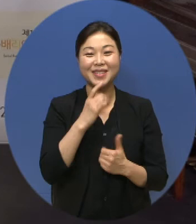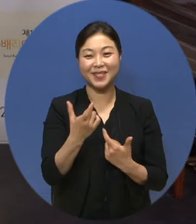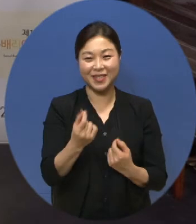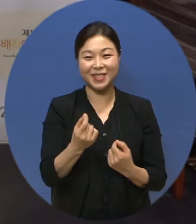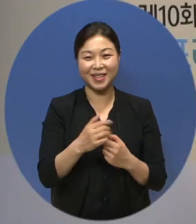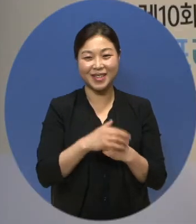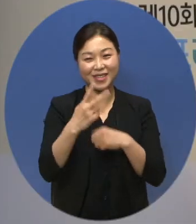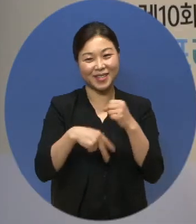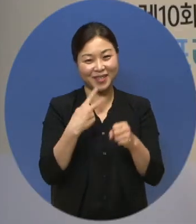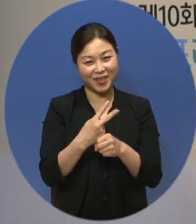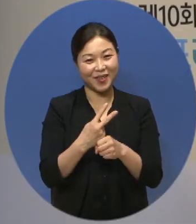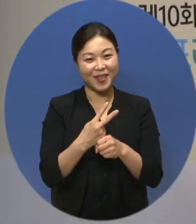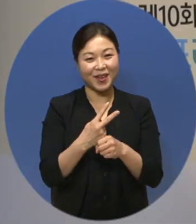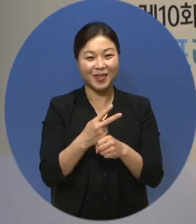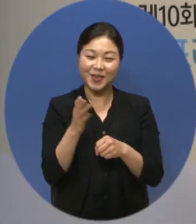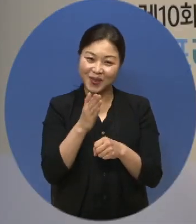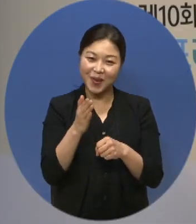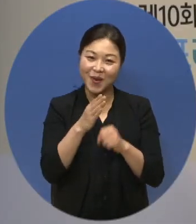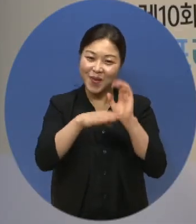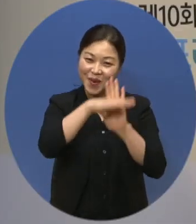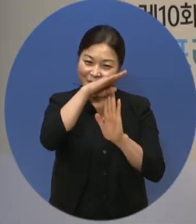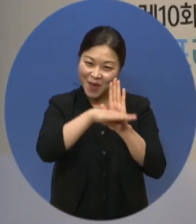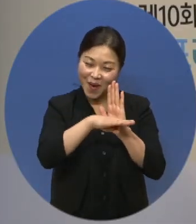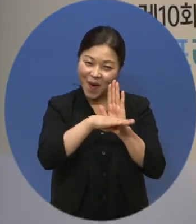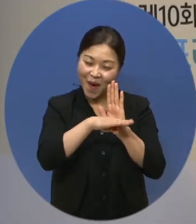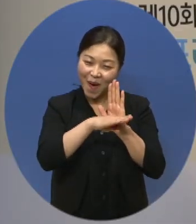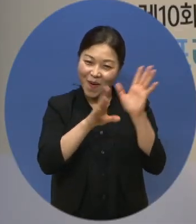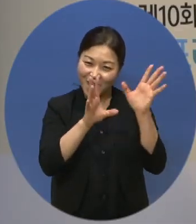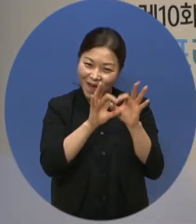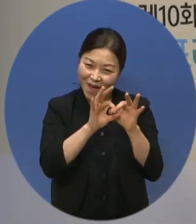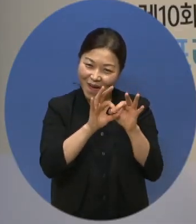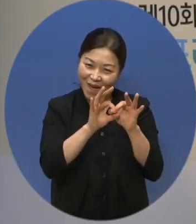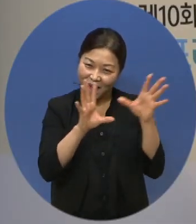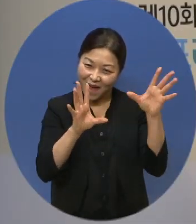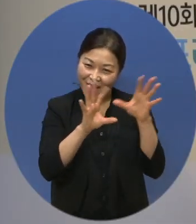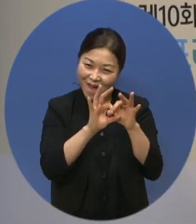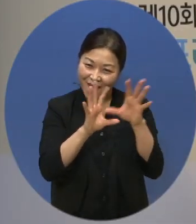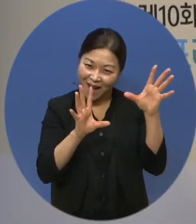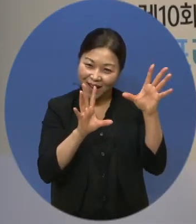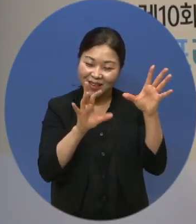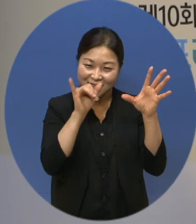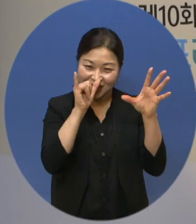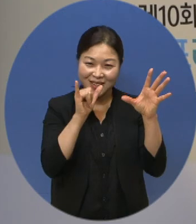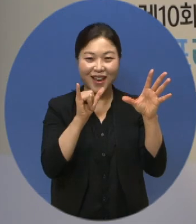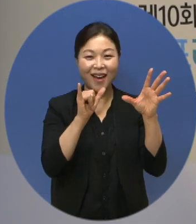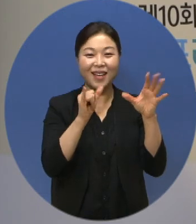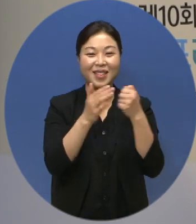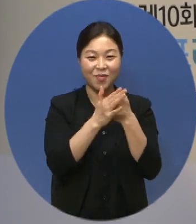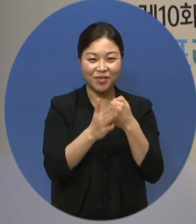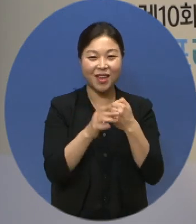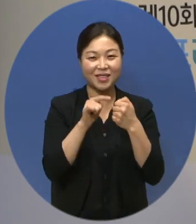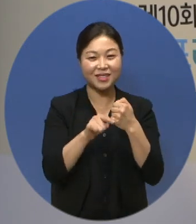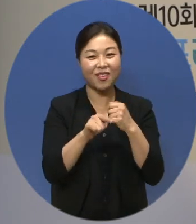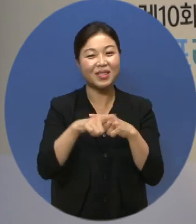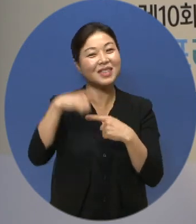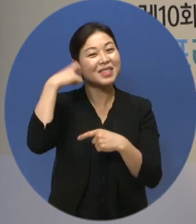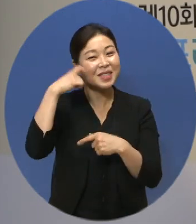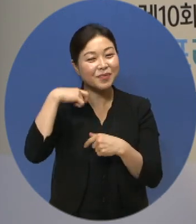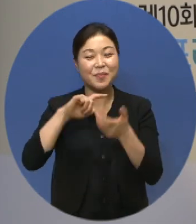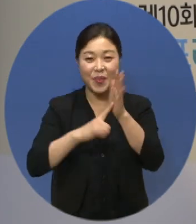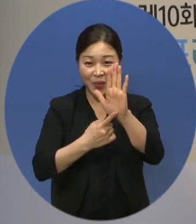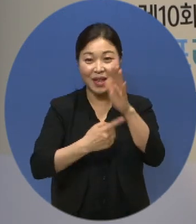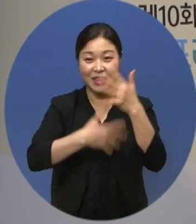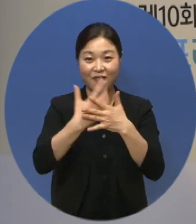2년 정도 그동안 남북 간의 관계가 좋아졌다 나빠졌다 좋아졌다 나빠졌다. 그 영화가 그렇게 좀 그려진 게 아닌가